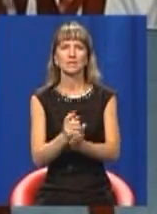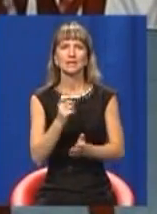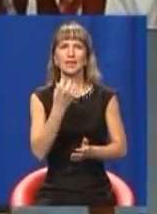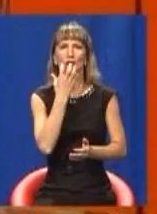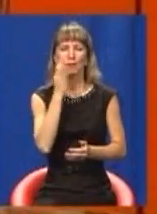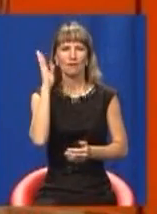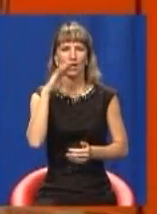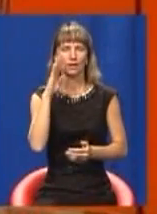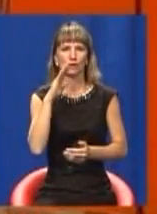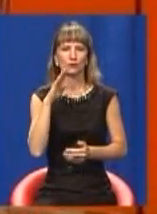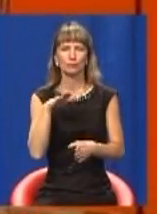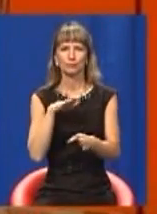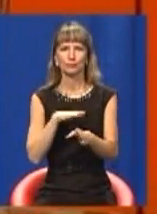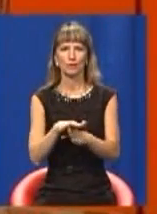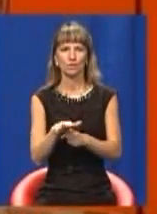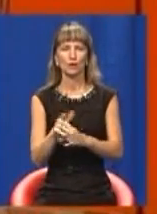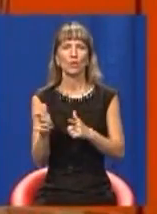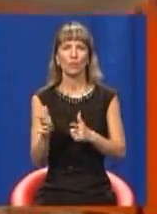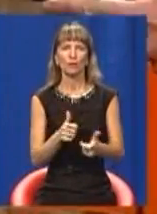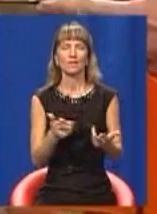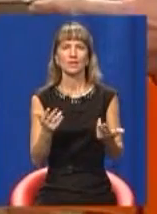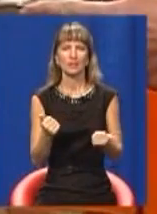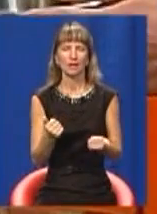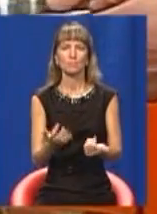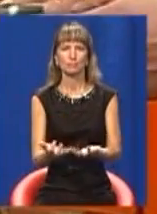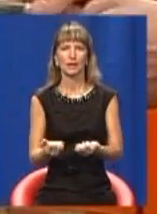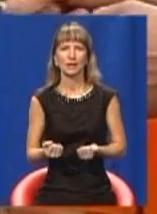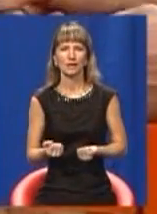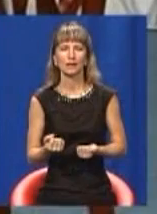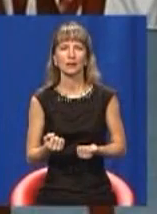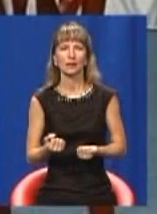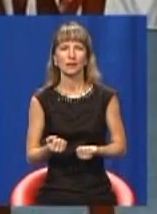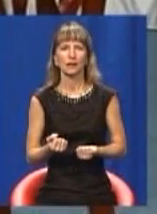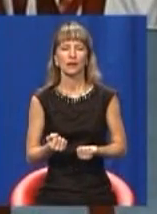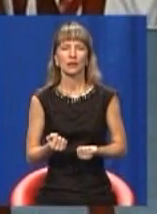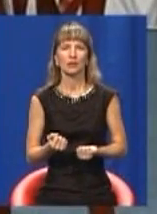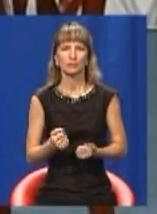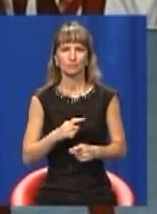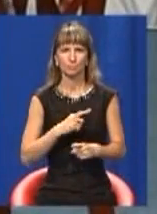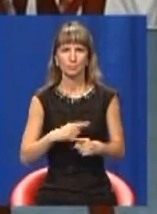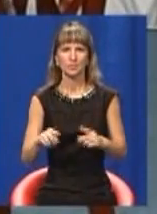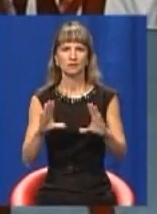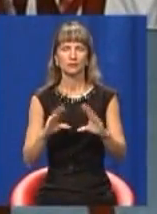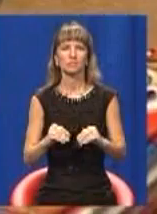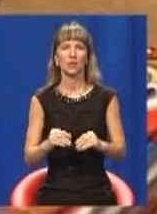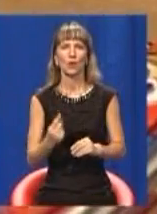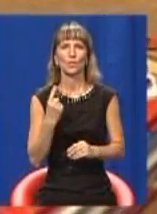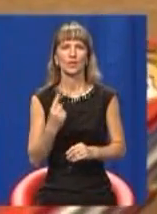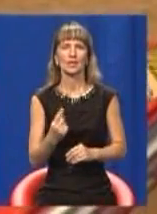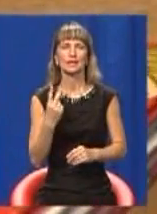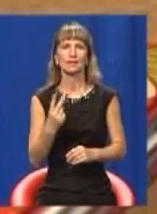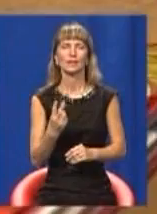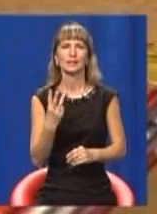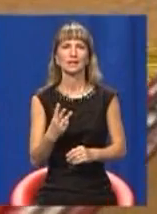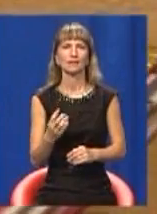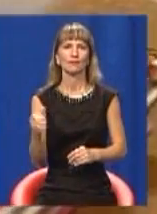водой. Абсолютно весь. Готово? Да. Держи миску. А убирать быстро? На счет три. Один, два,